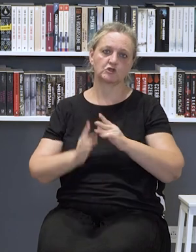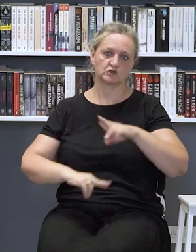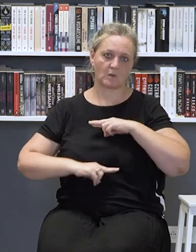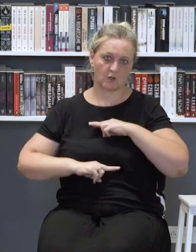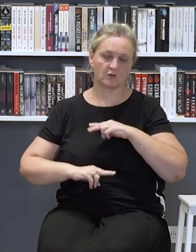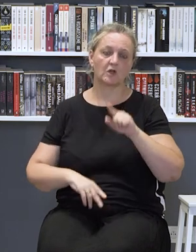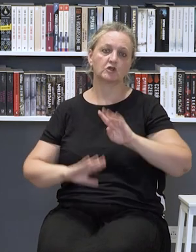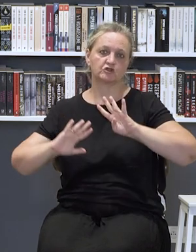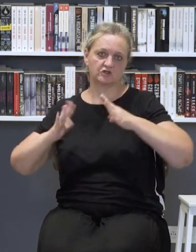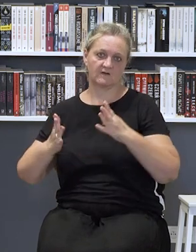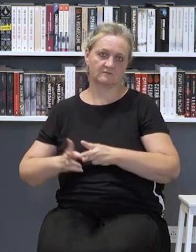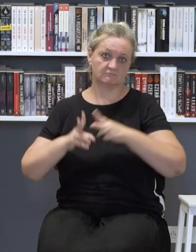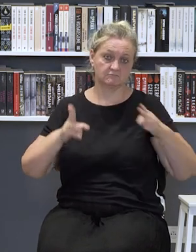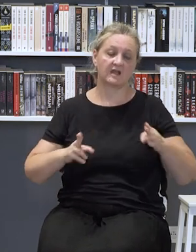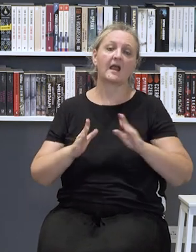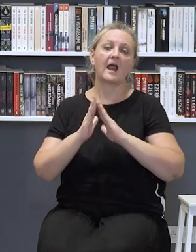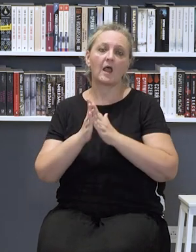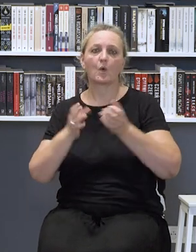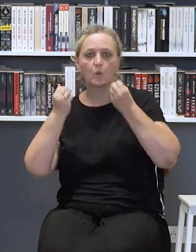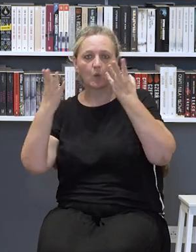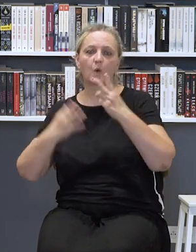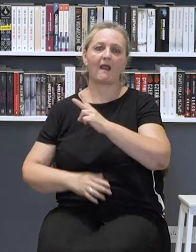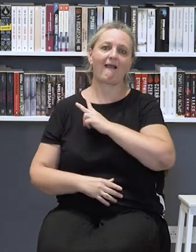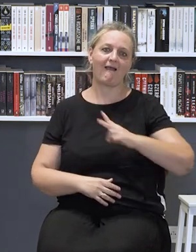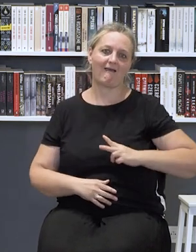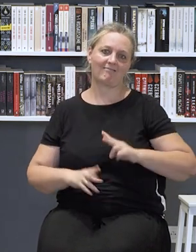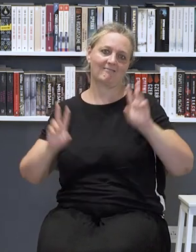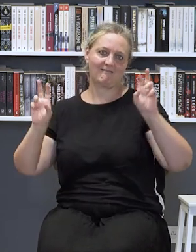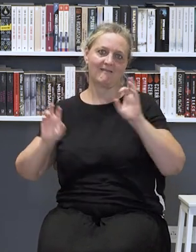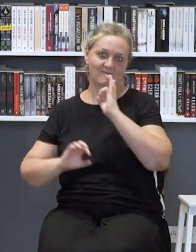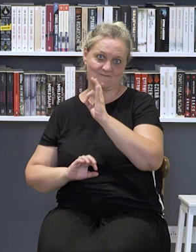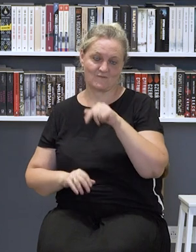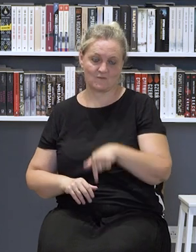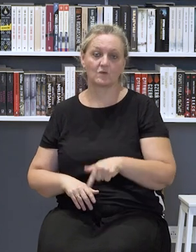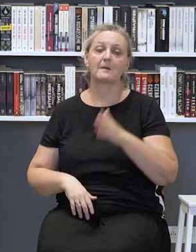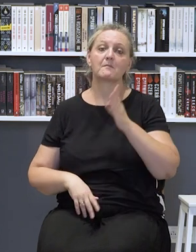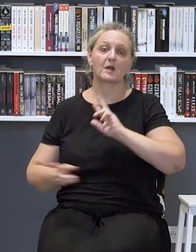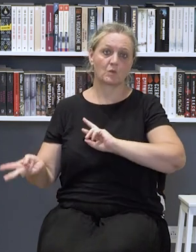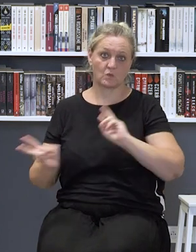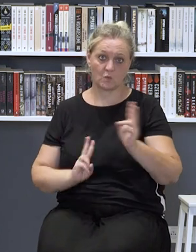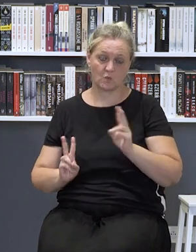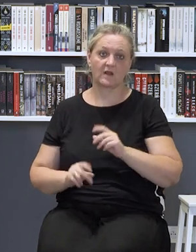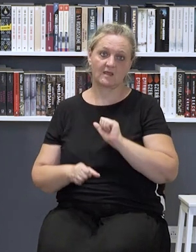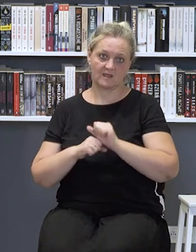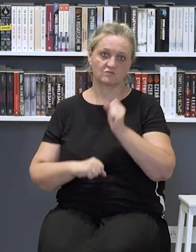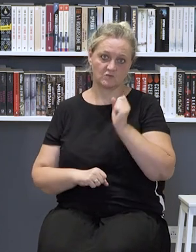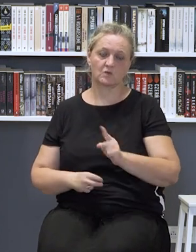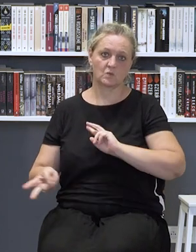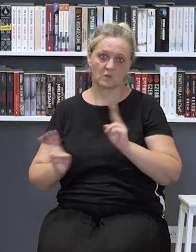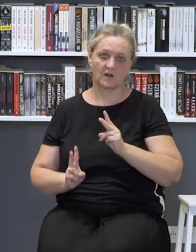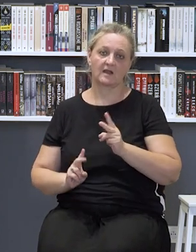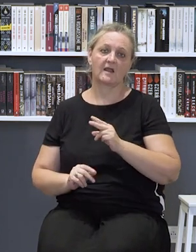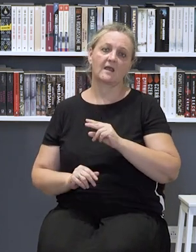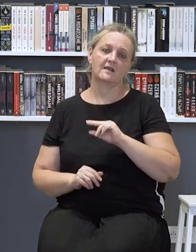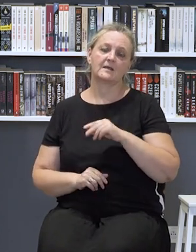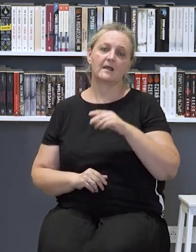To jest 9. edycja poświęcona literaturze i kulturze kanadyjskiej. Będą z nami tłumaczki, to znaczy jest już z nami tłumaczka